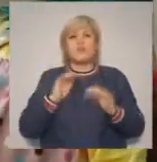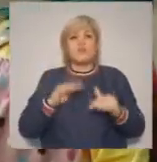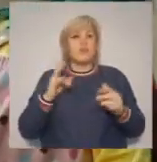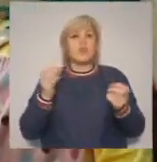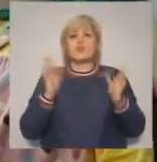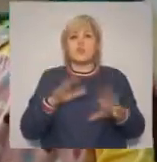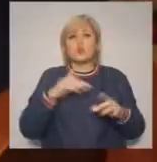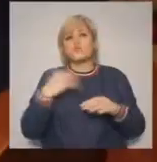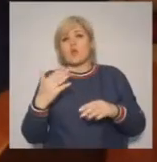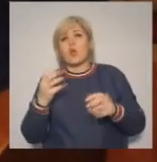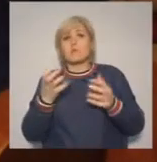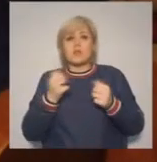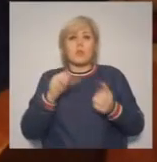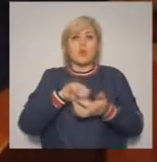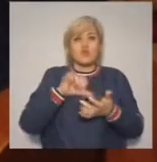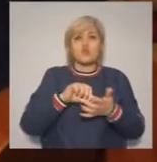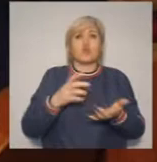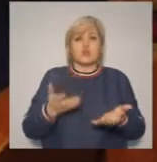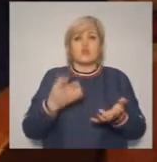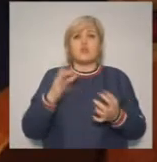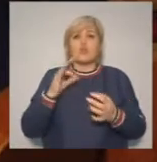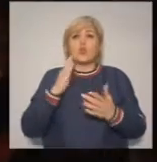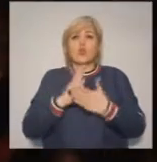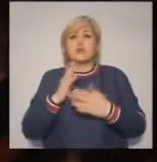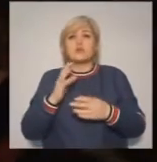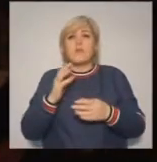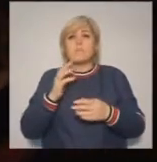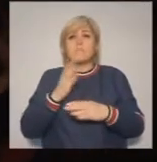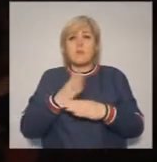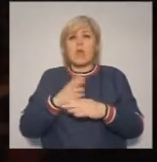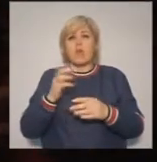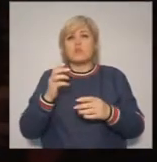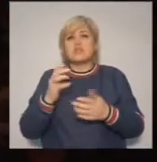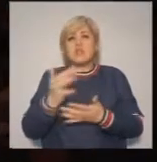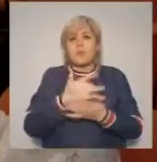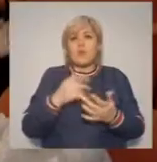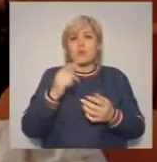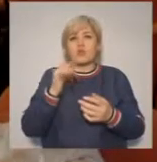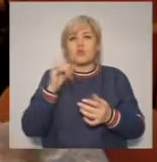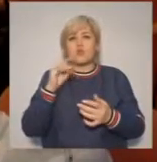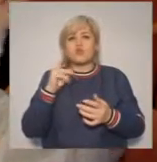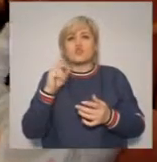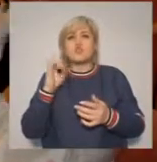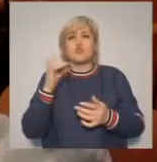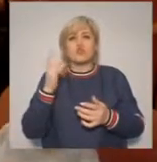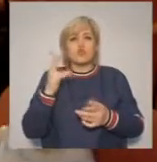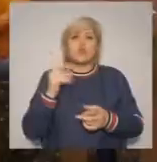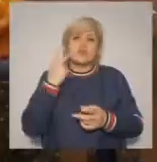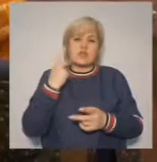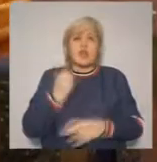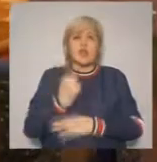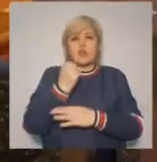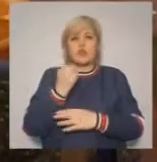Дети не остаются в стороне, а принимают участие в процессе. То помогают собрать курочки зерна, то поддерживают вытягивающих репку.